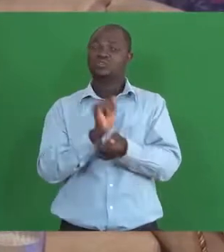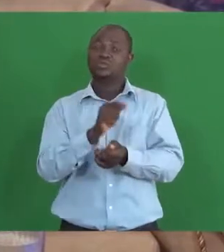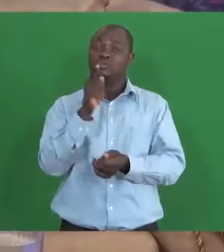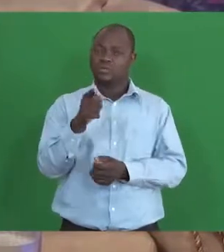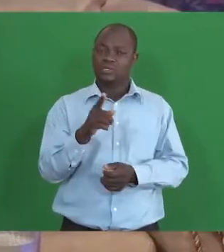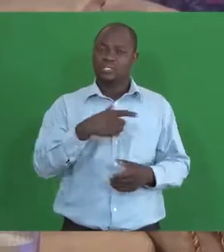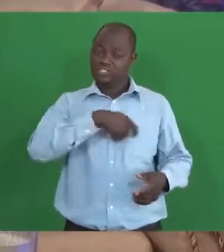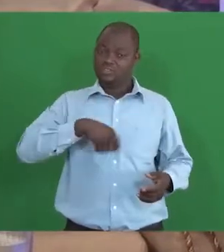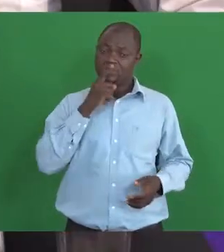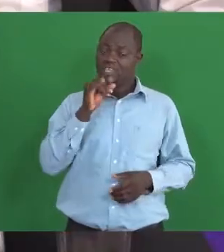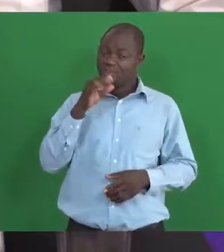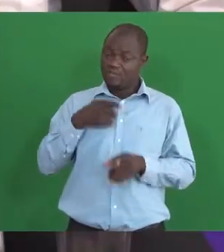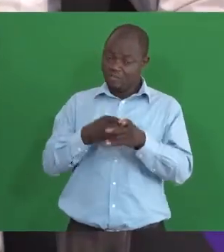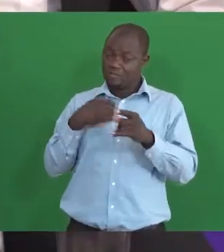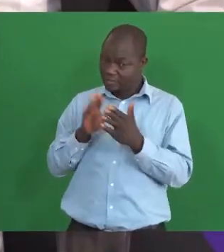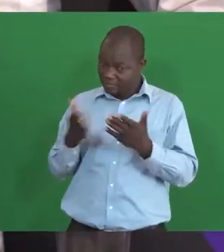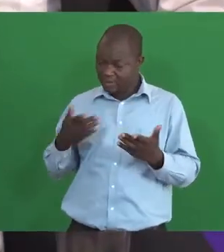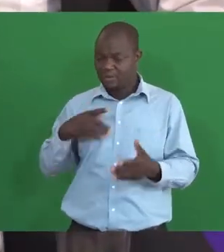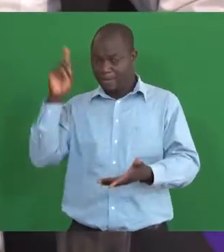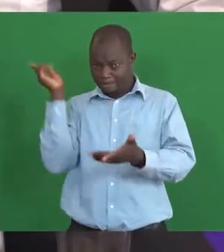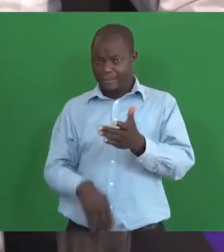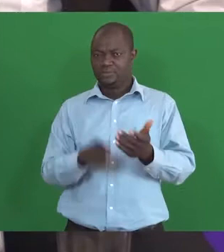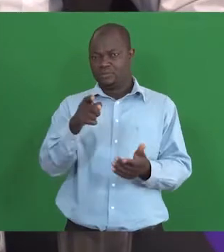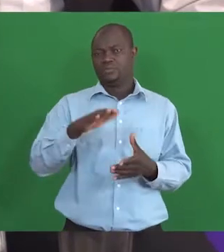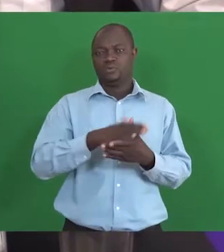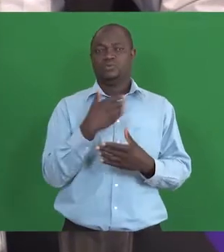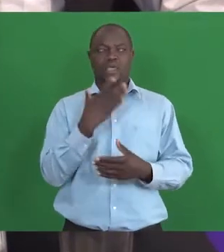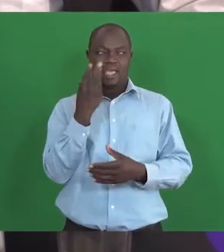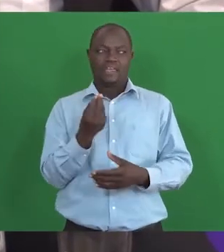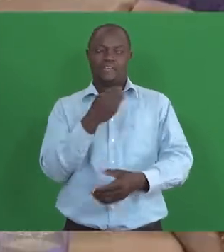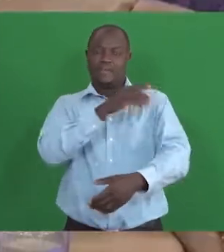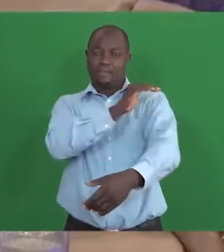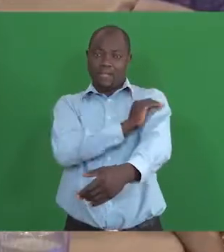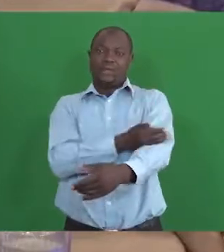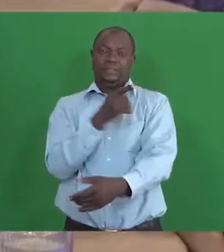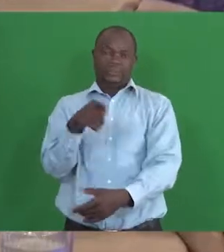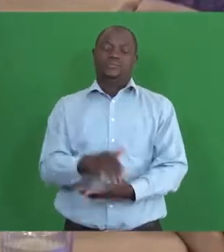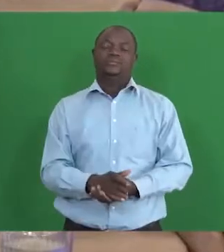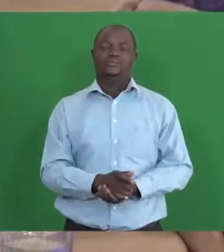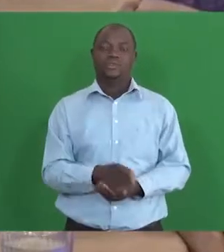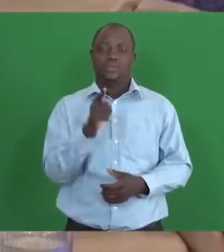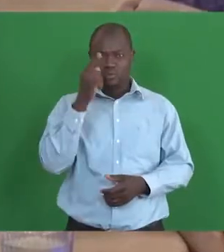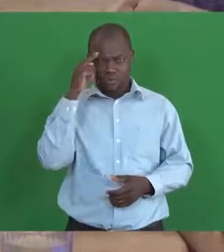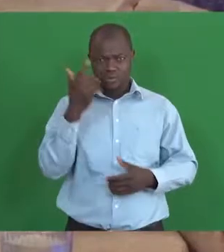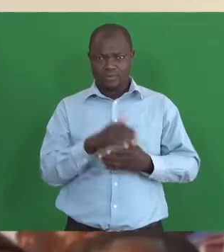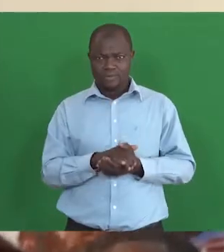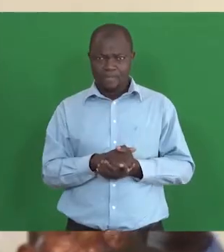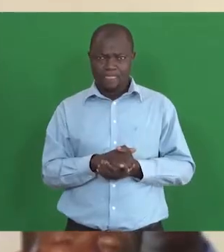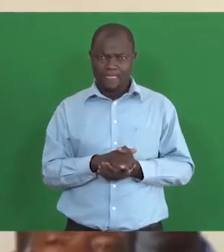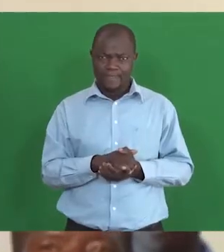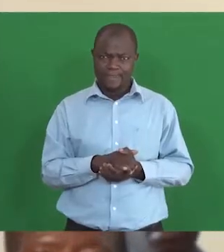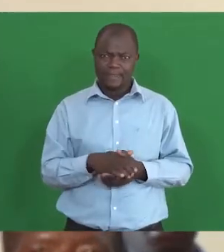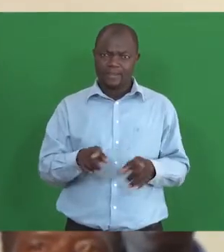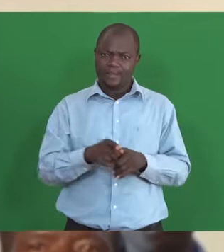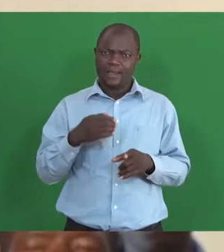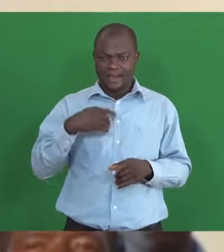mudunhu mangu mukasaita zvangu ndinoranga. Nekuti masimba acho iwaiva nawo. Taura kumwananga.